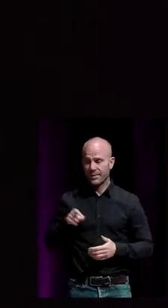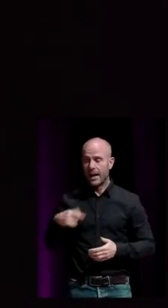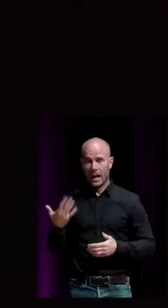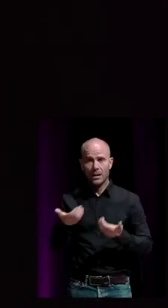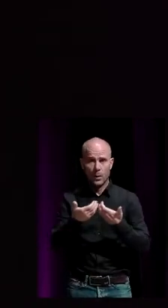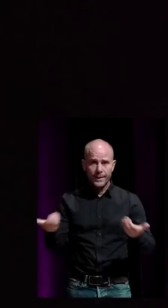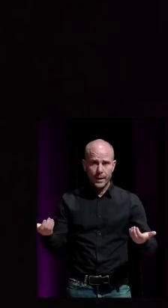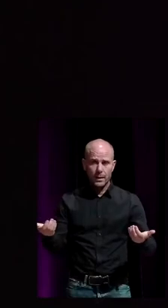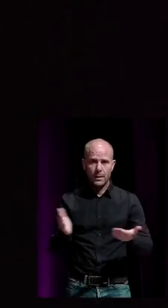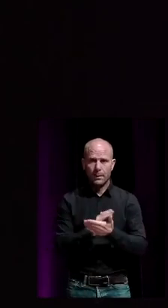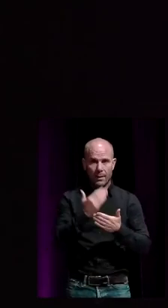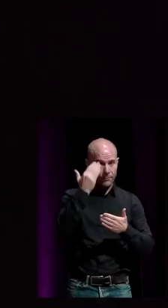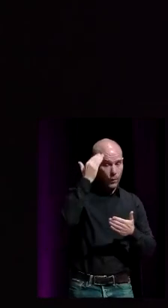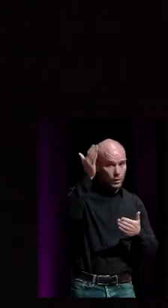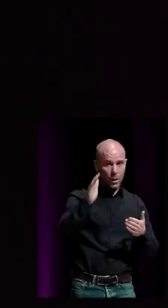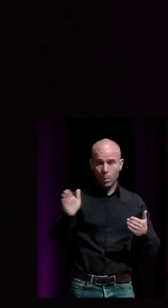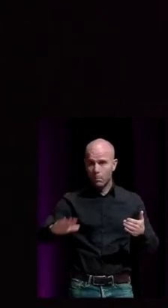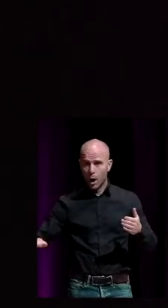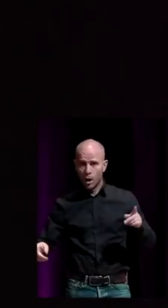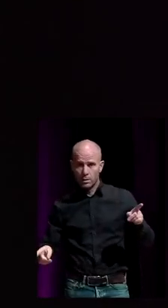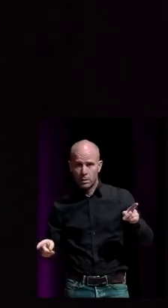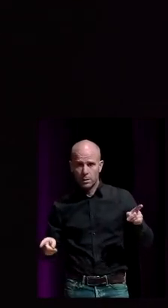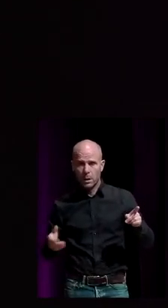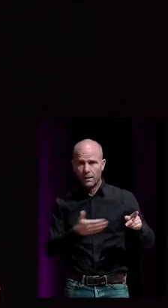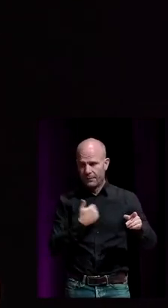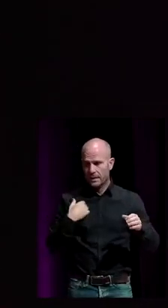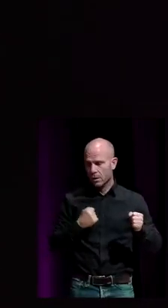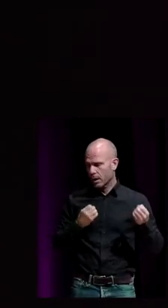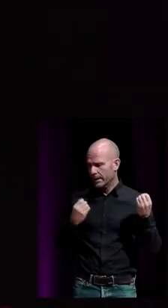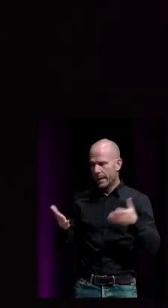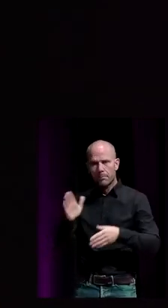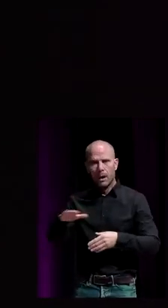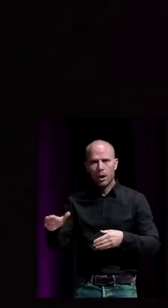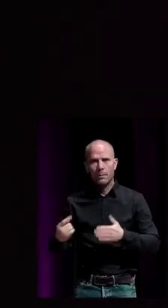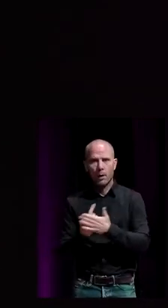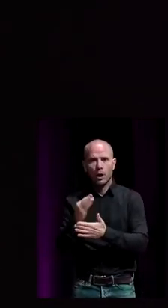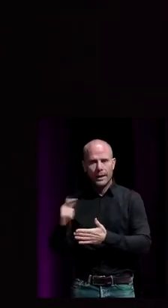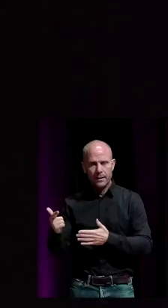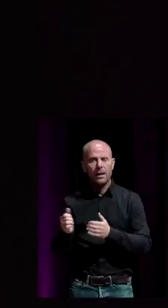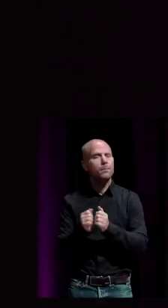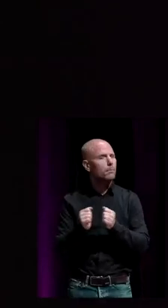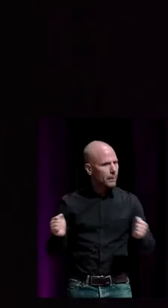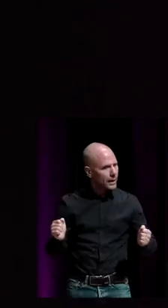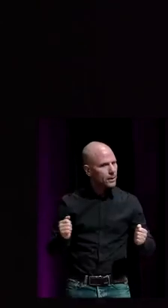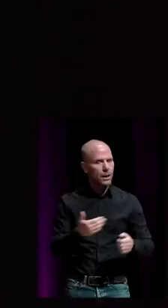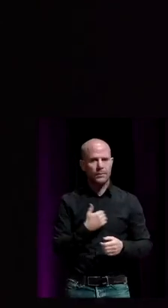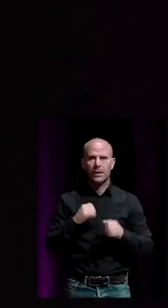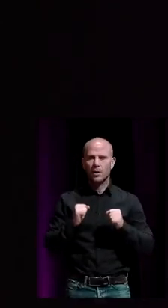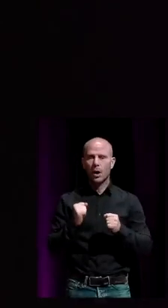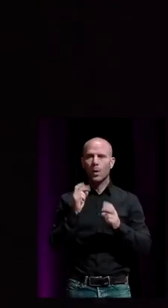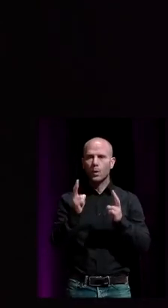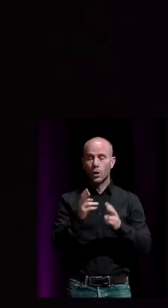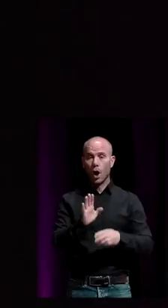skillnaden kommer in mellan vuxna och barn. Att vi ska ge barnen alla möjligheter, men vi ska också, och vi